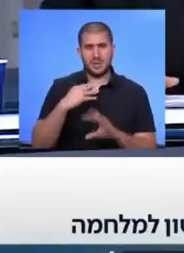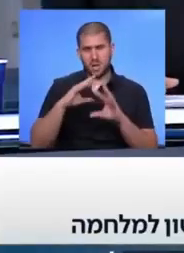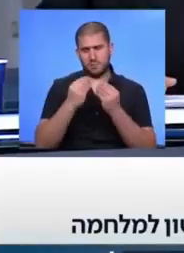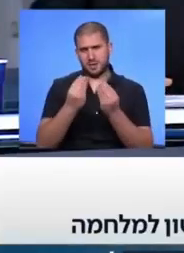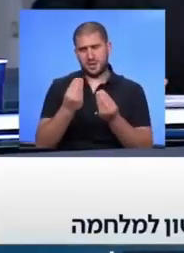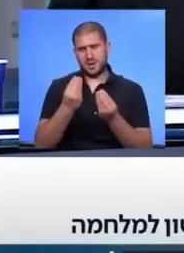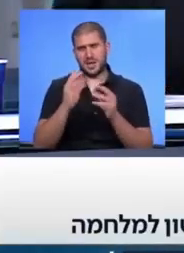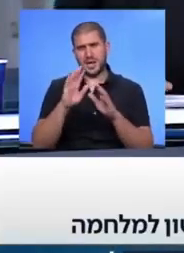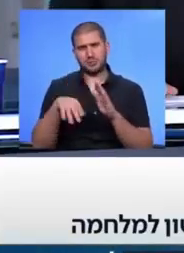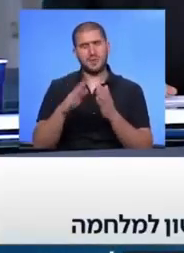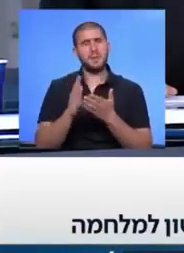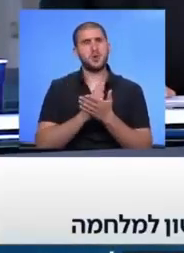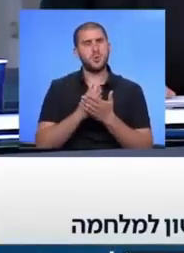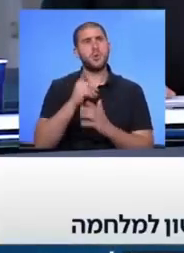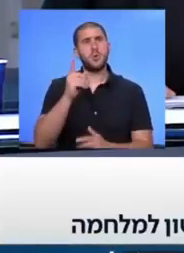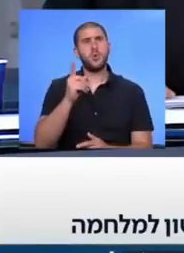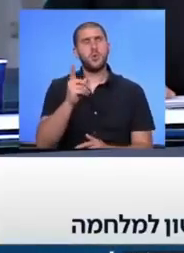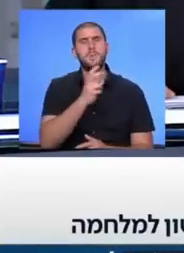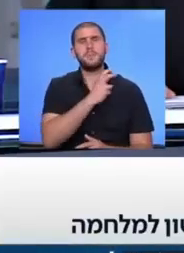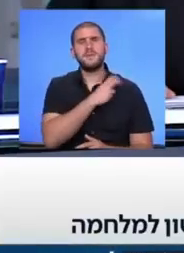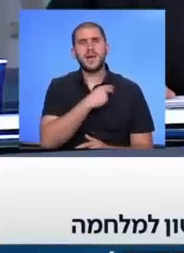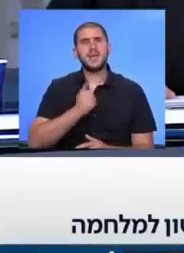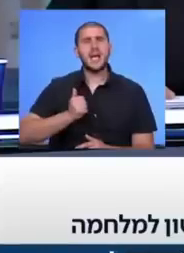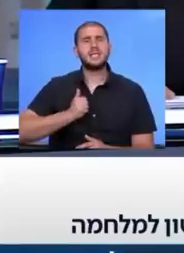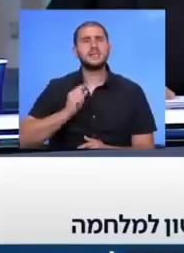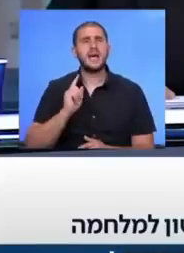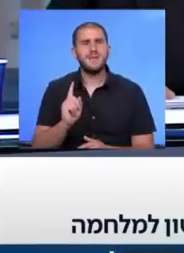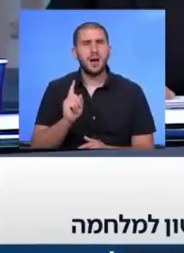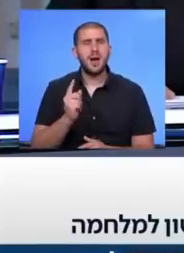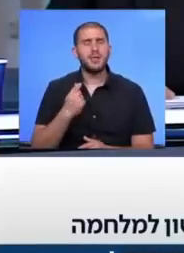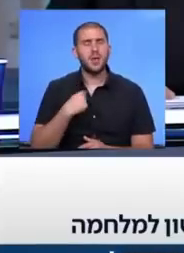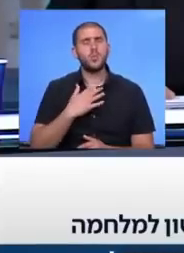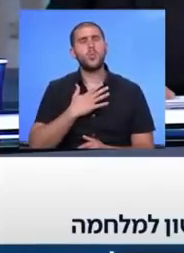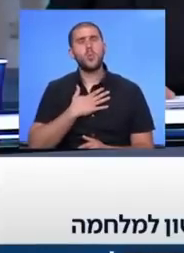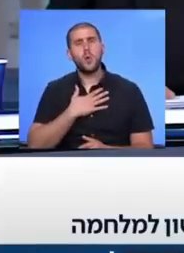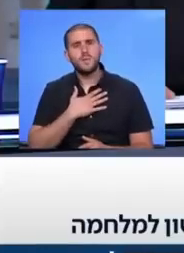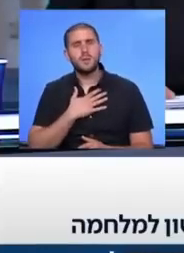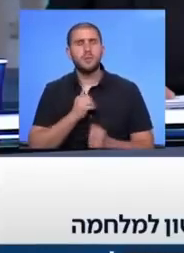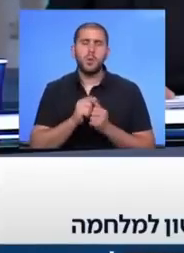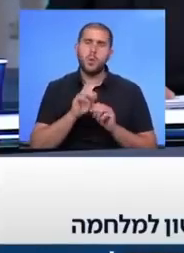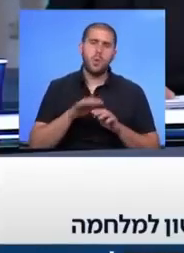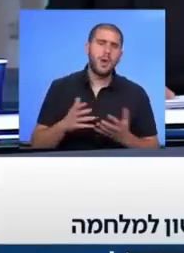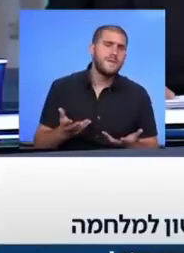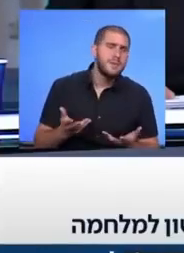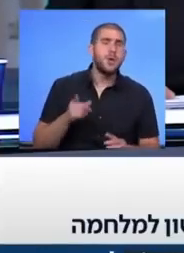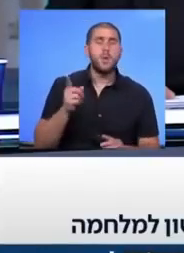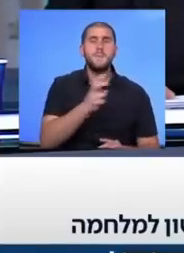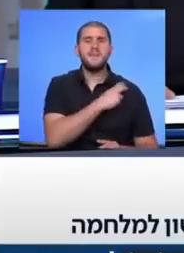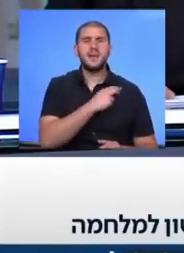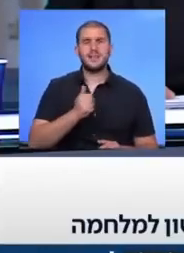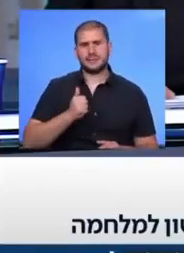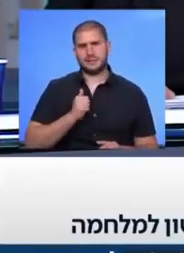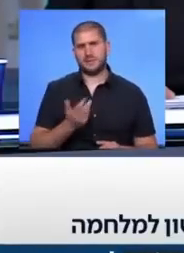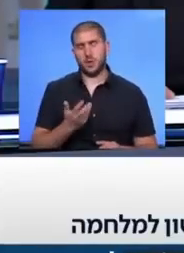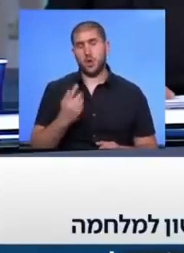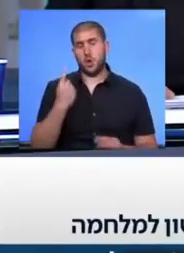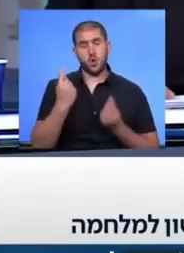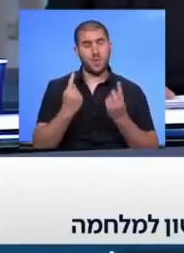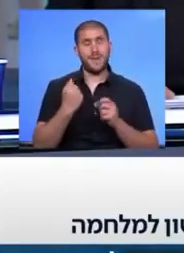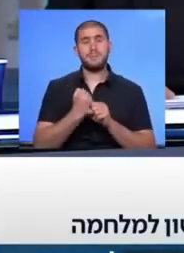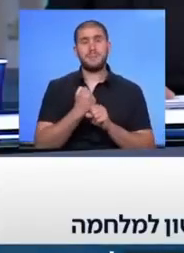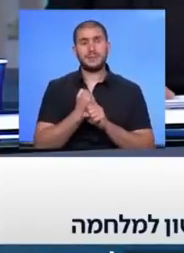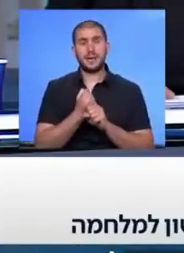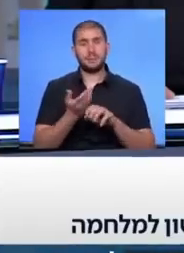את הבשלות, הוא מפקד הצבא, אנחנו אוהבים את זה, לא אוהבים את זה, הוא מפקד הצבא, כל דבר מבצעי